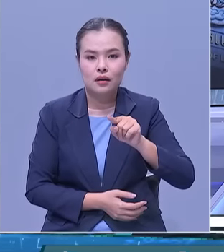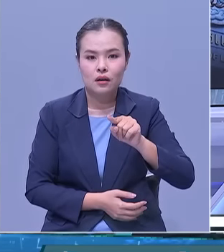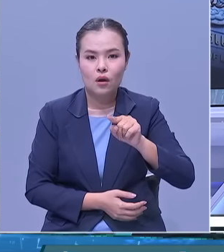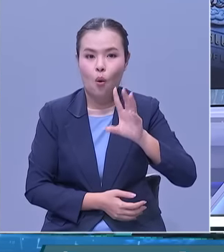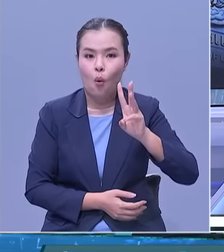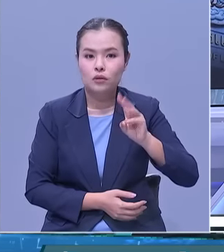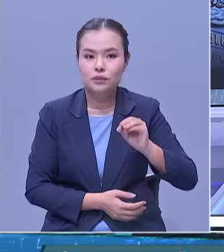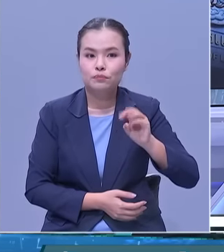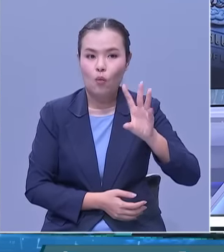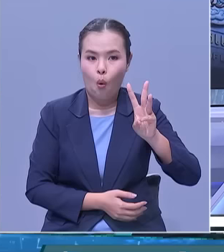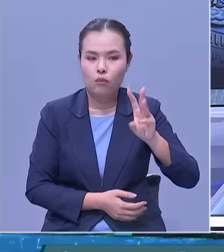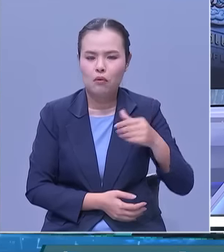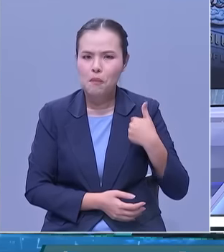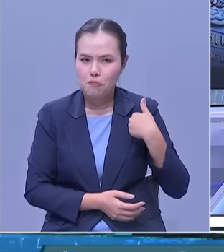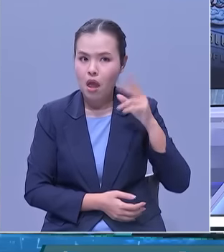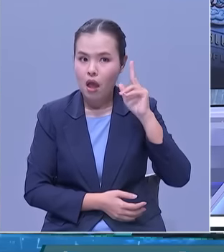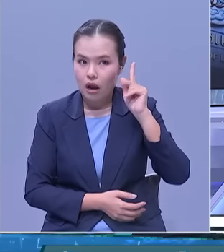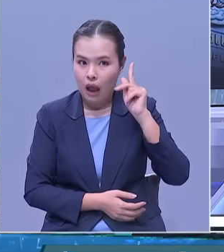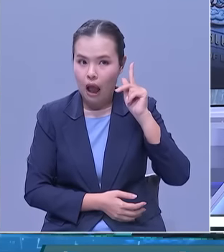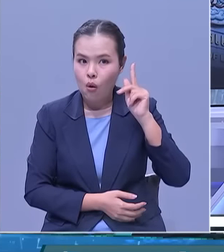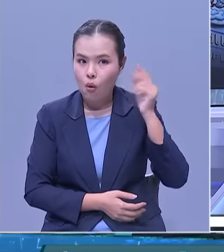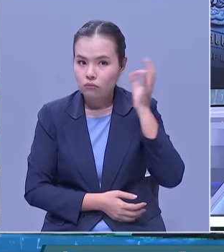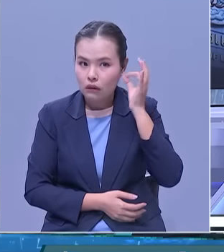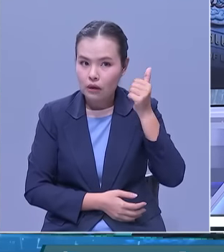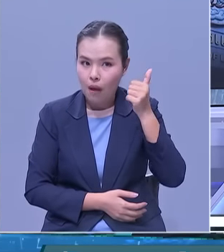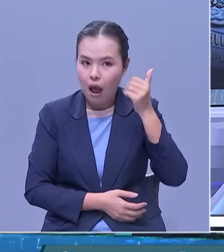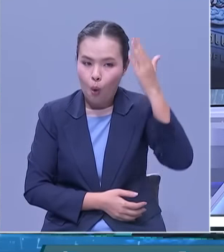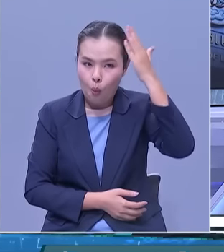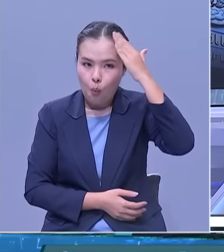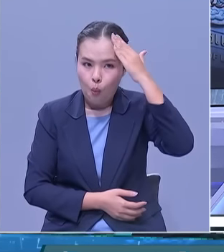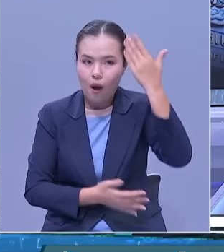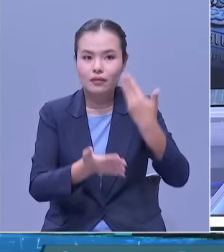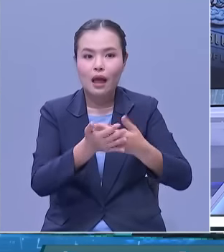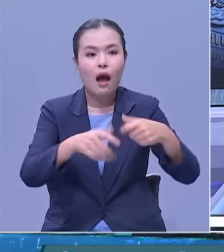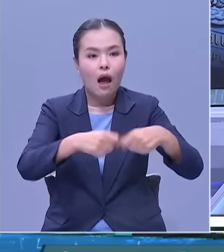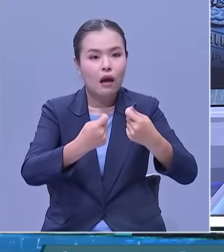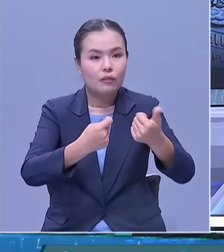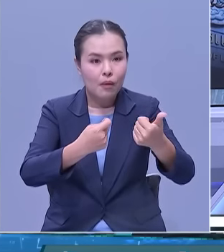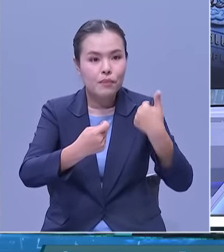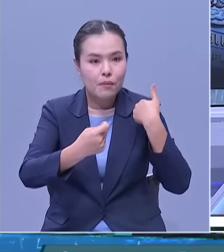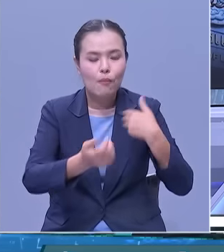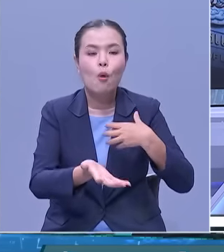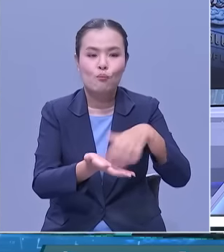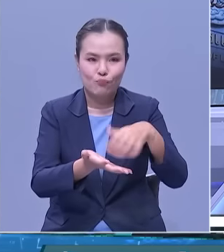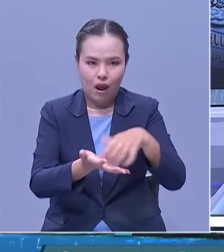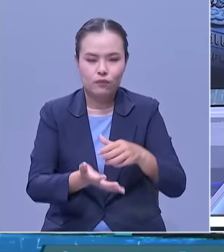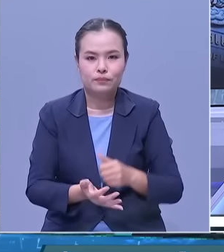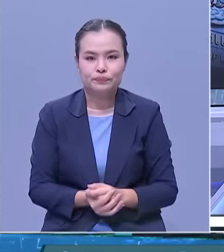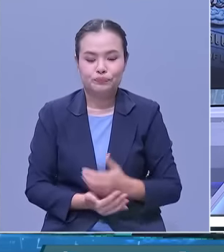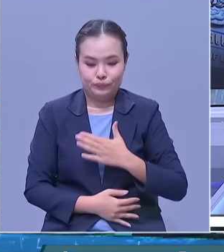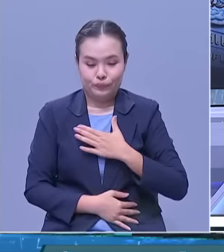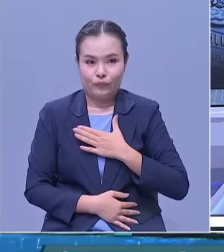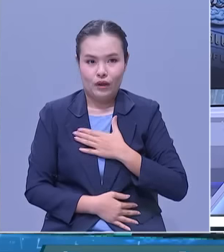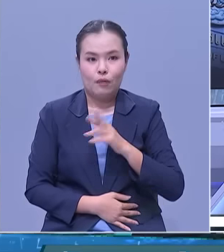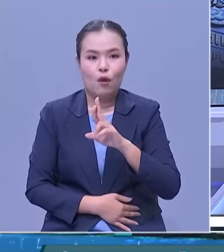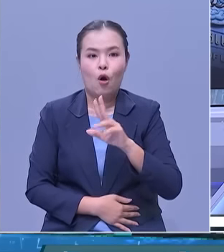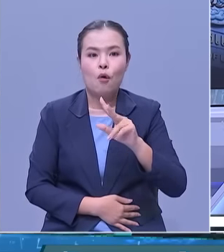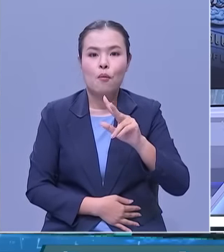ได้ยินเรื่องนี้มั้งไหมคะมีเรื่องของการหักหัวคิวส่งแรงงานไปเมืองนอก ผมเล่าคุณจอยฟัง ค่ะ ผมทำเป็นรัฐมน